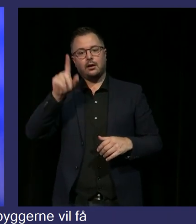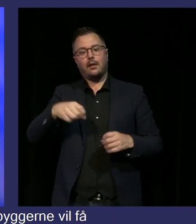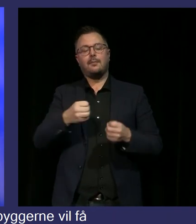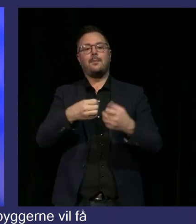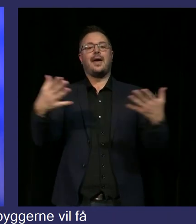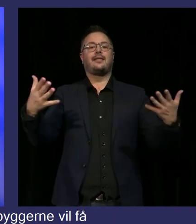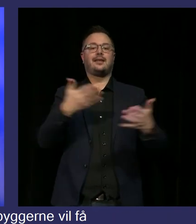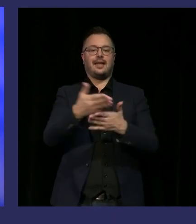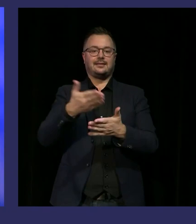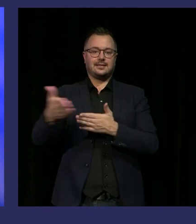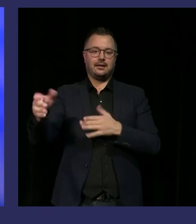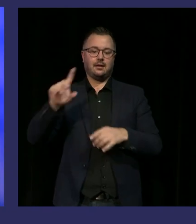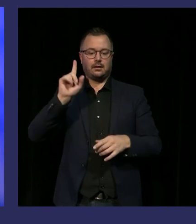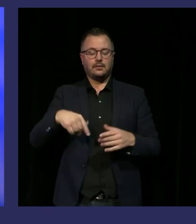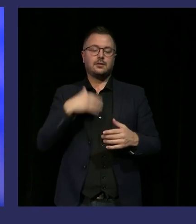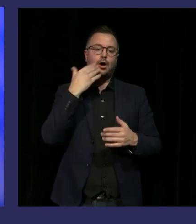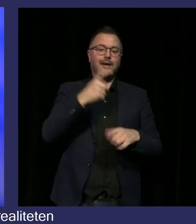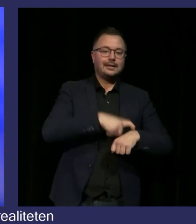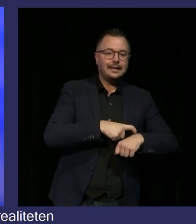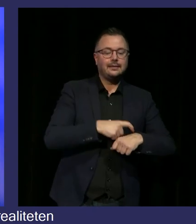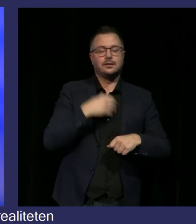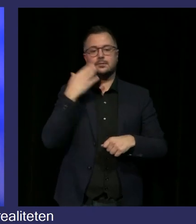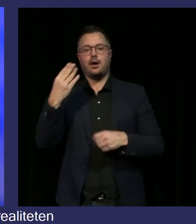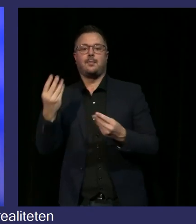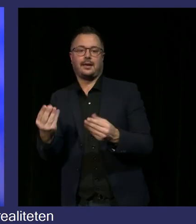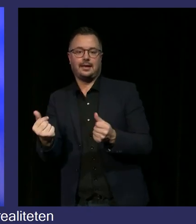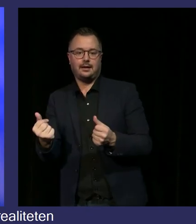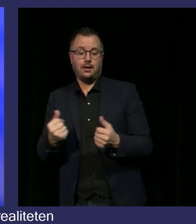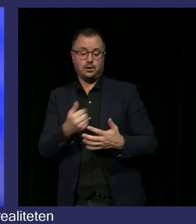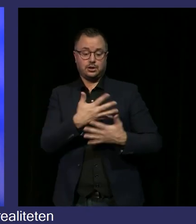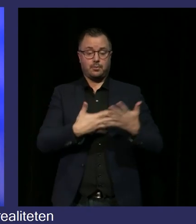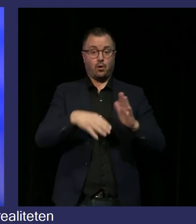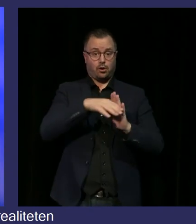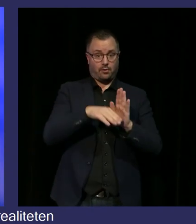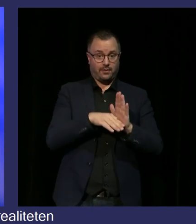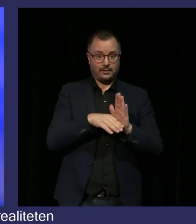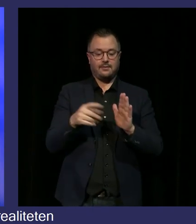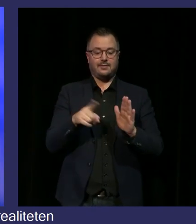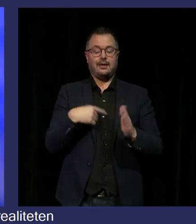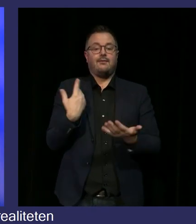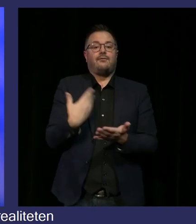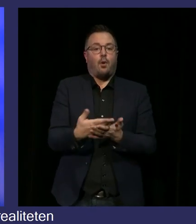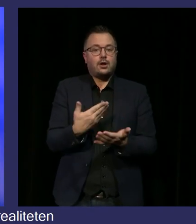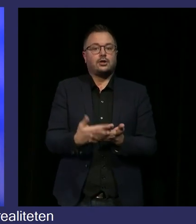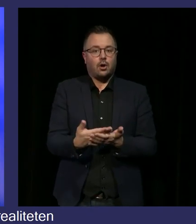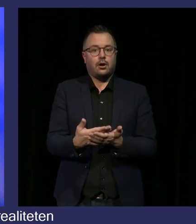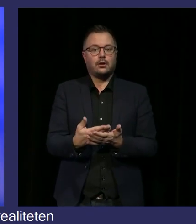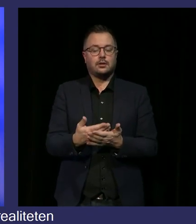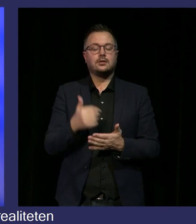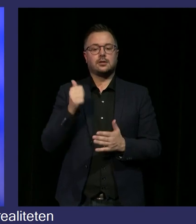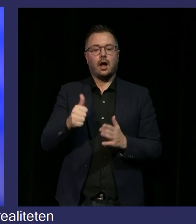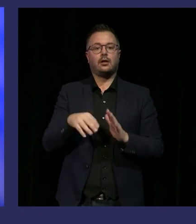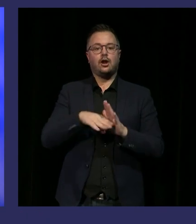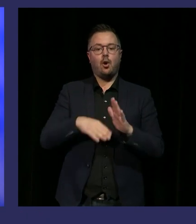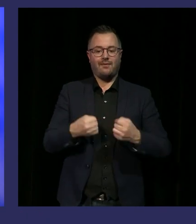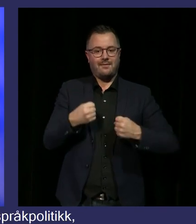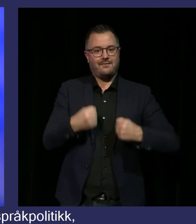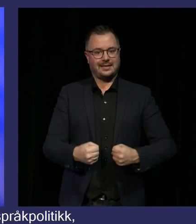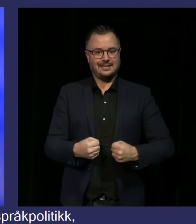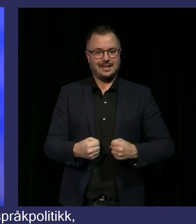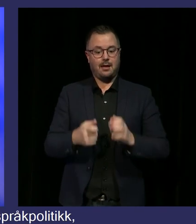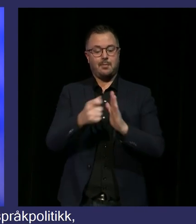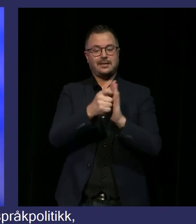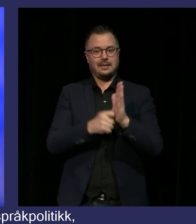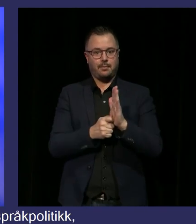spare både tid og penger. Og med språkloven foreslår vi i realiteten å lovfeste dette prinsippet.